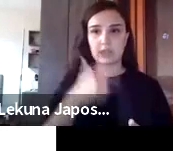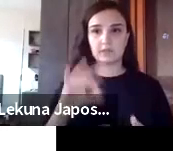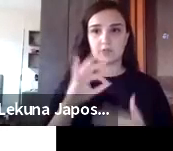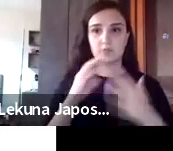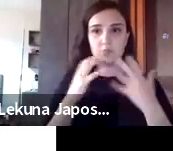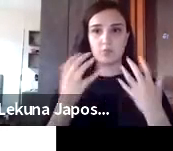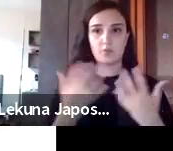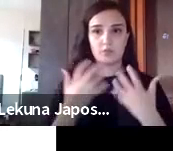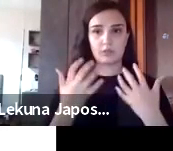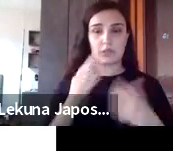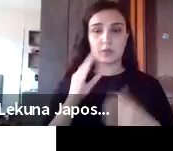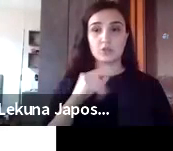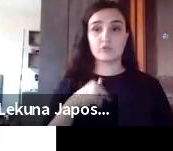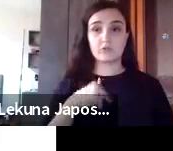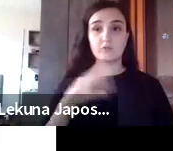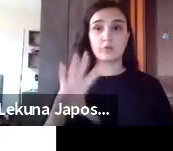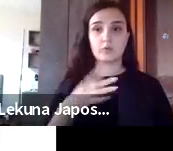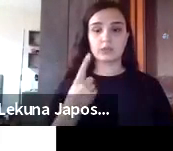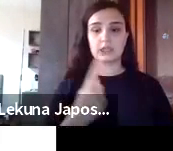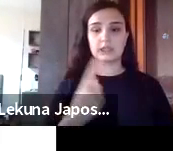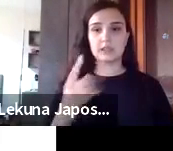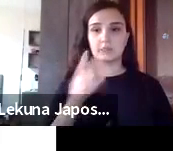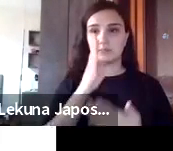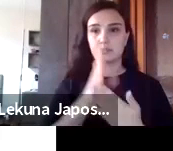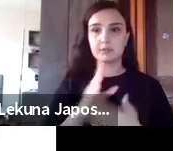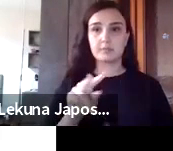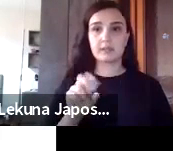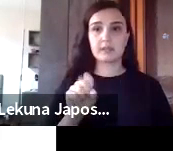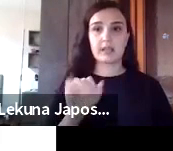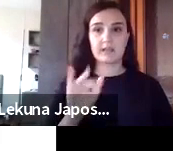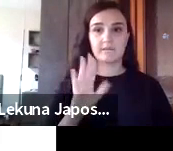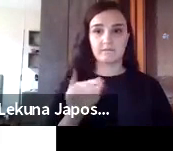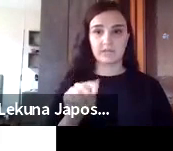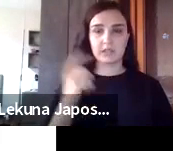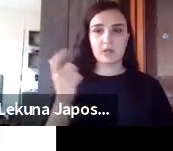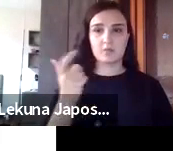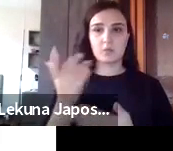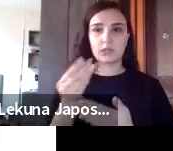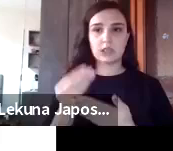აი, როდესაც ჩვენ გვქონდა ერთ-ერთი ლაივი დამოუკიდებელ უნარებზე, ხო,